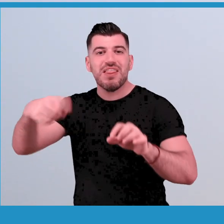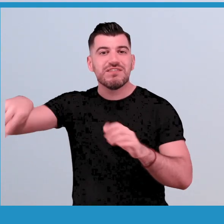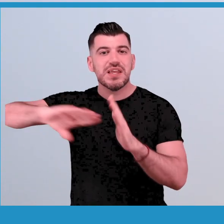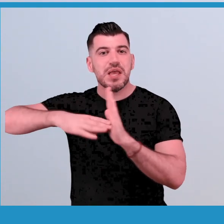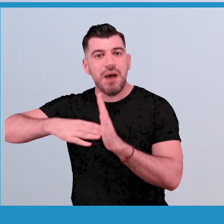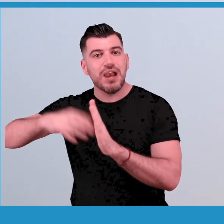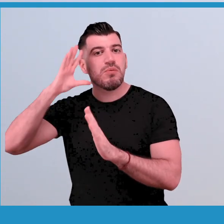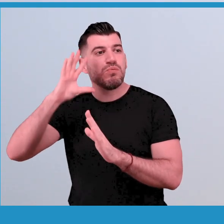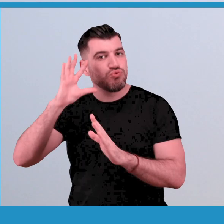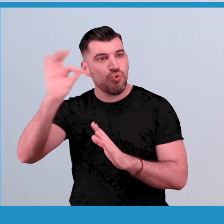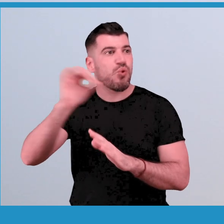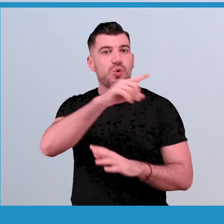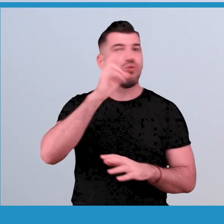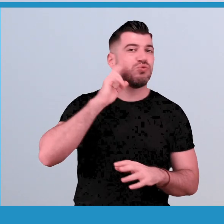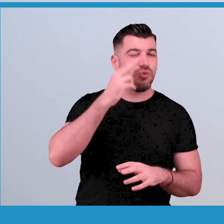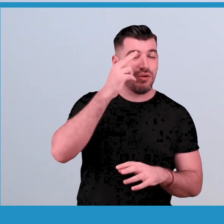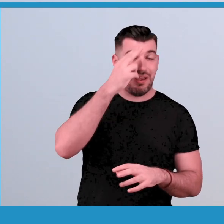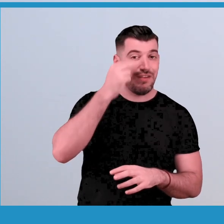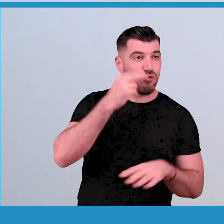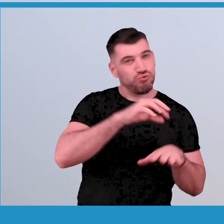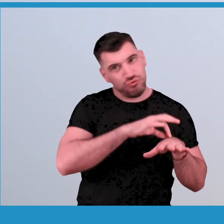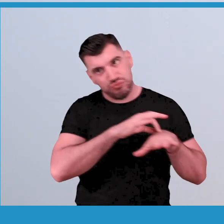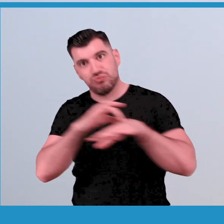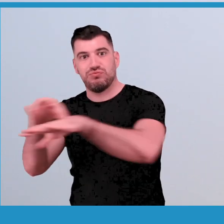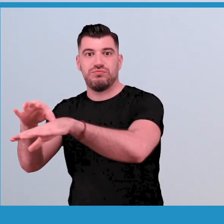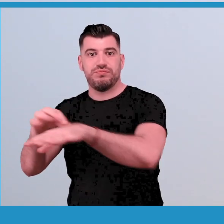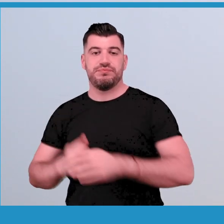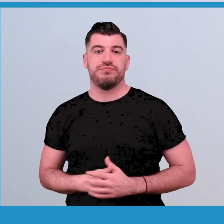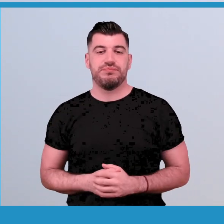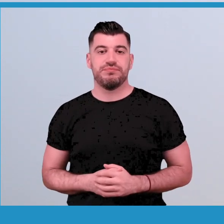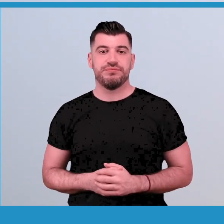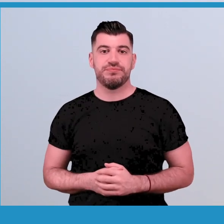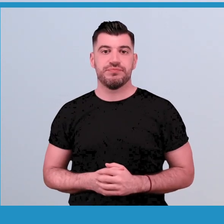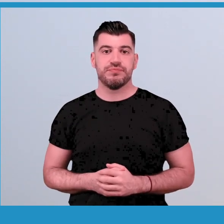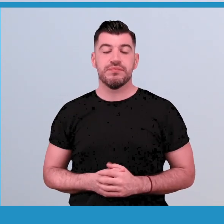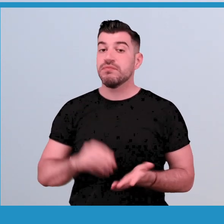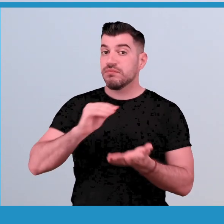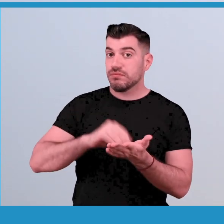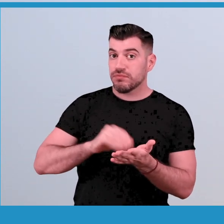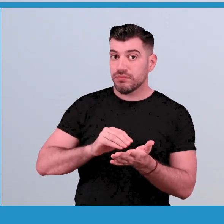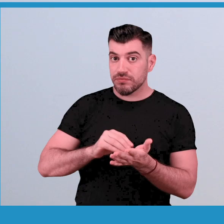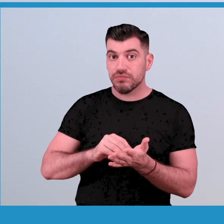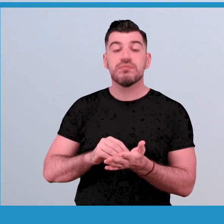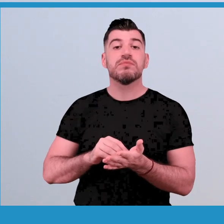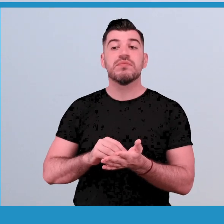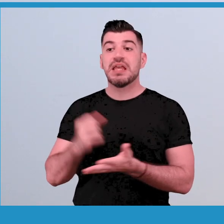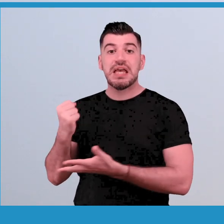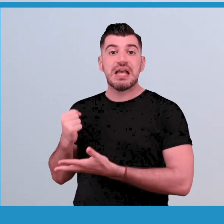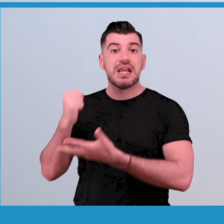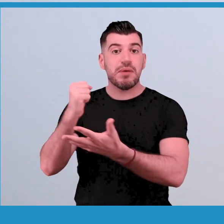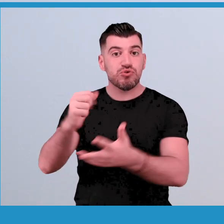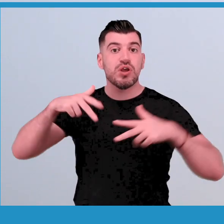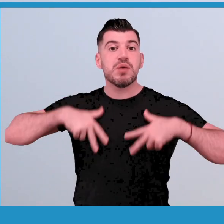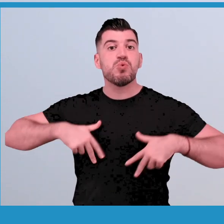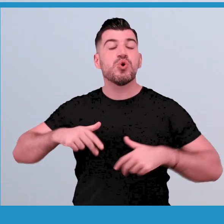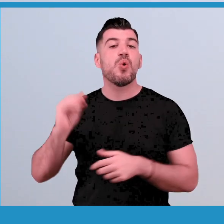προσωπικό του Μουσείου για ξεναγήσεις τυφλών και πολλά άλλα. Επιπλέον, να πούμε ότι με χρηματοδότηση του Υπουργείου